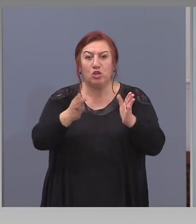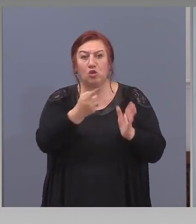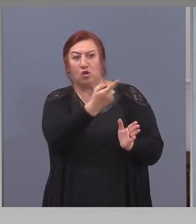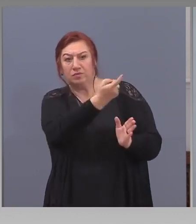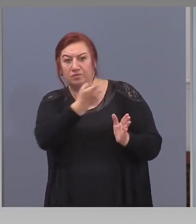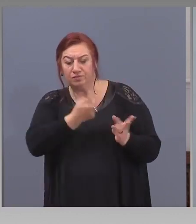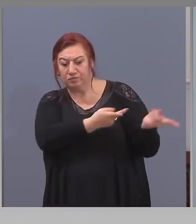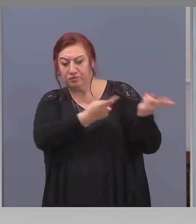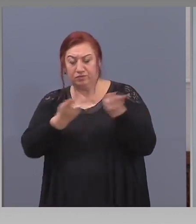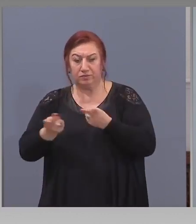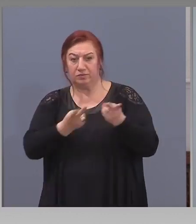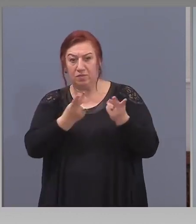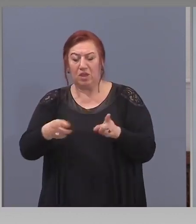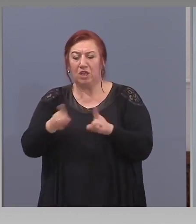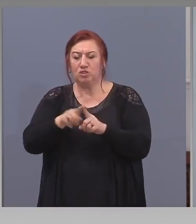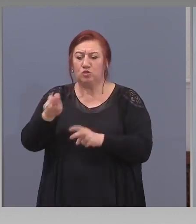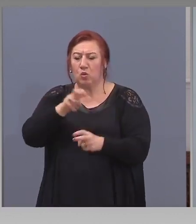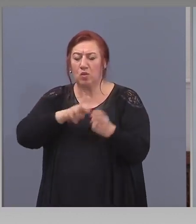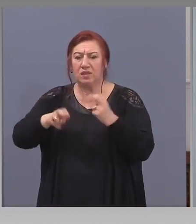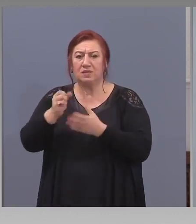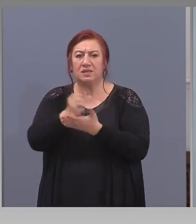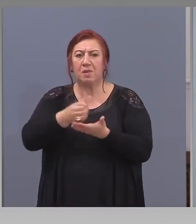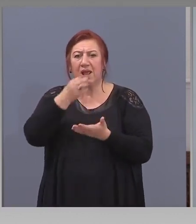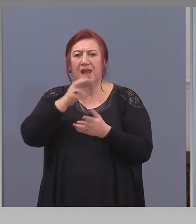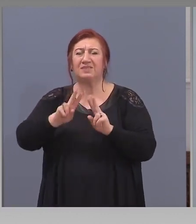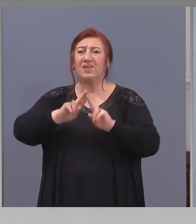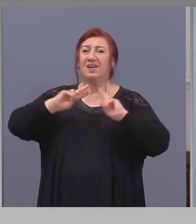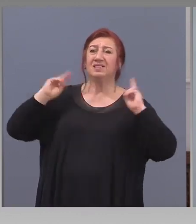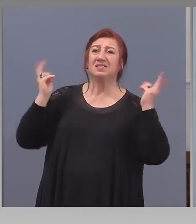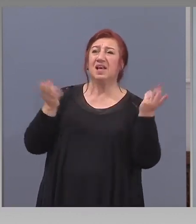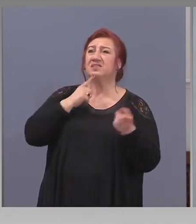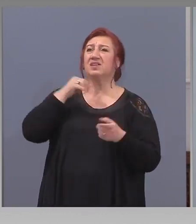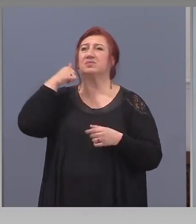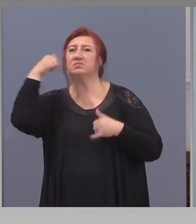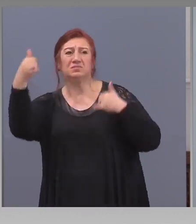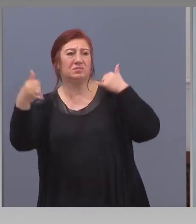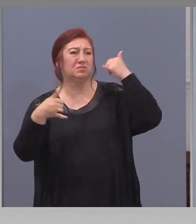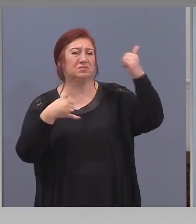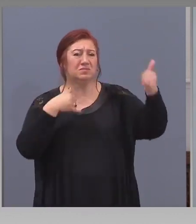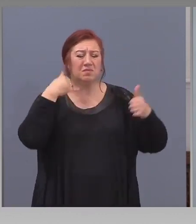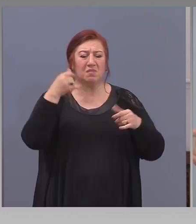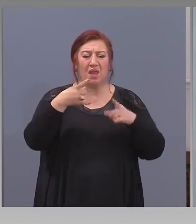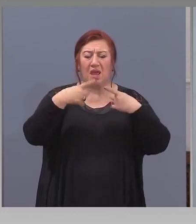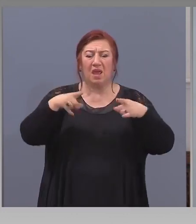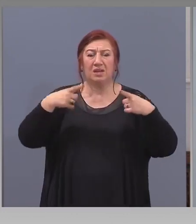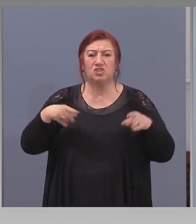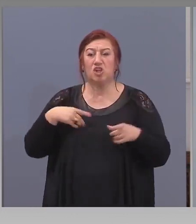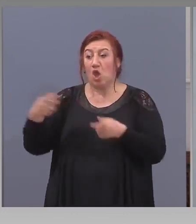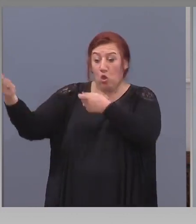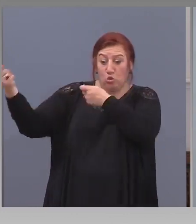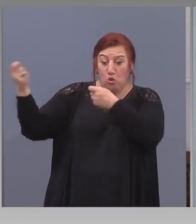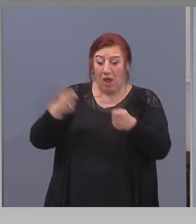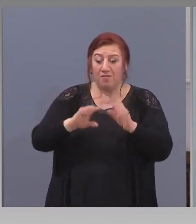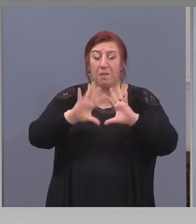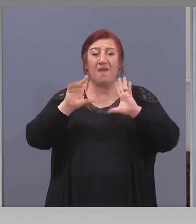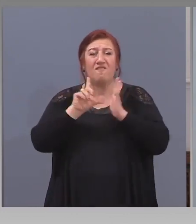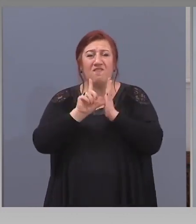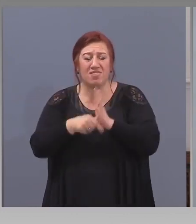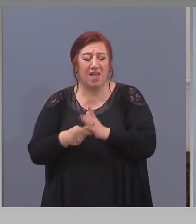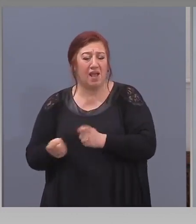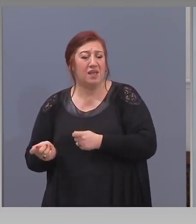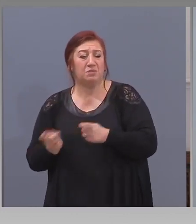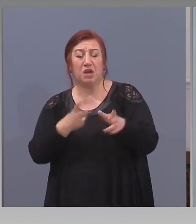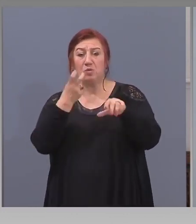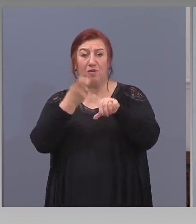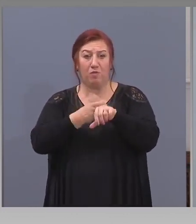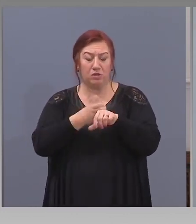търсиме лекарства по целия свят и всяка опаковка я докарваме, за да отиде веднага при болните. И то